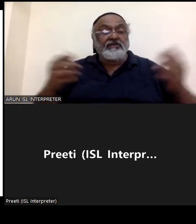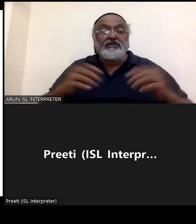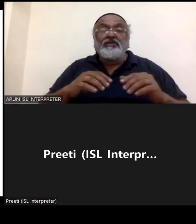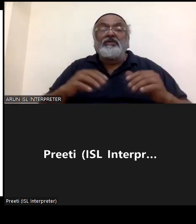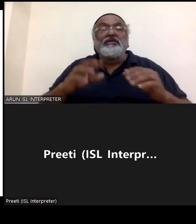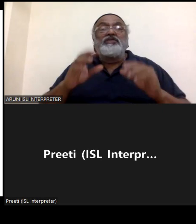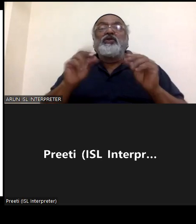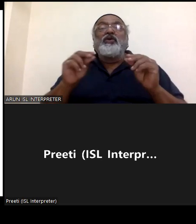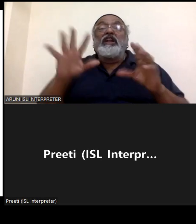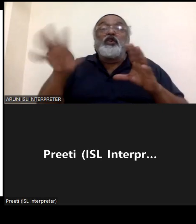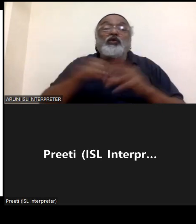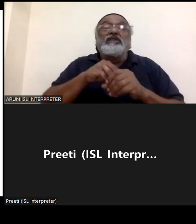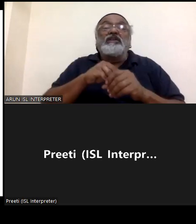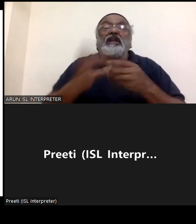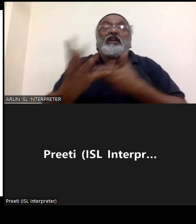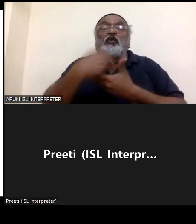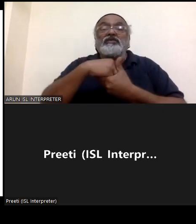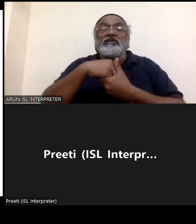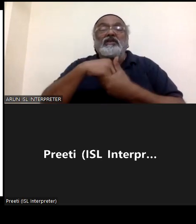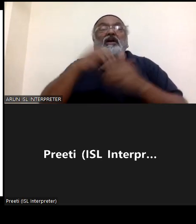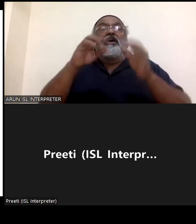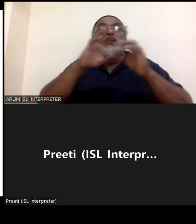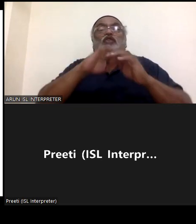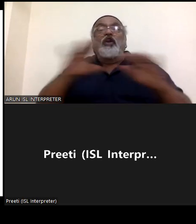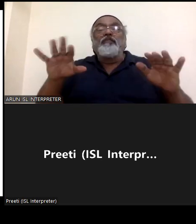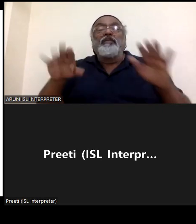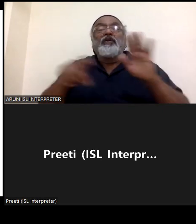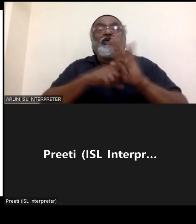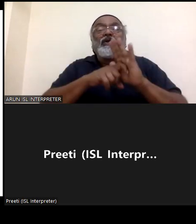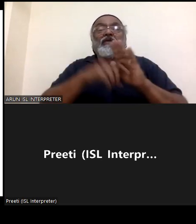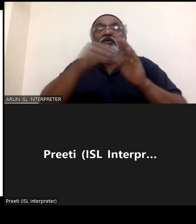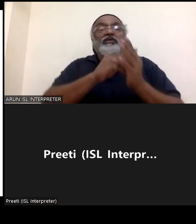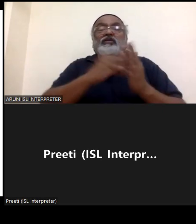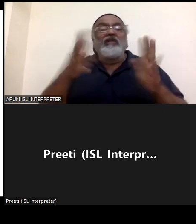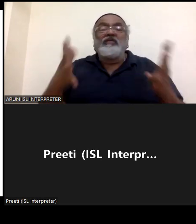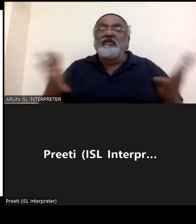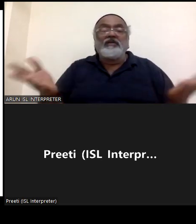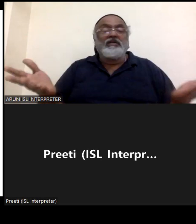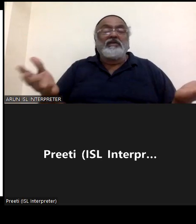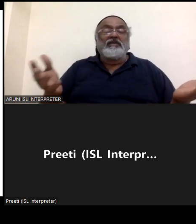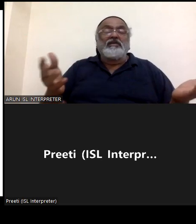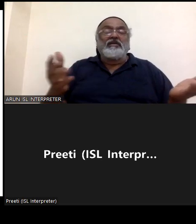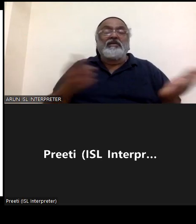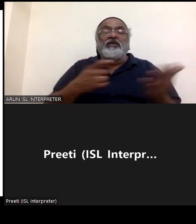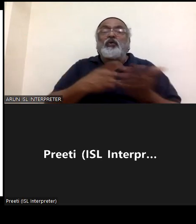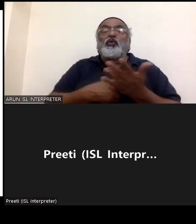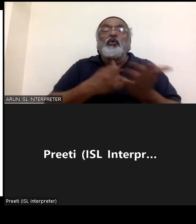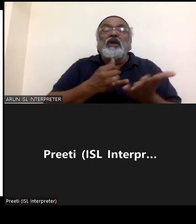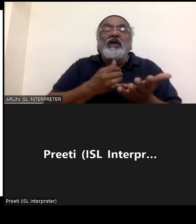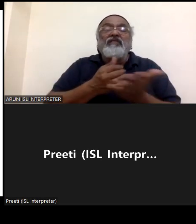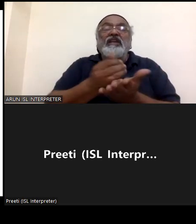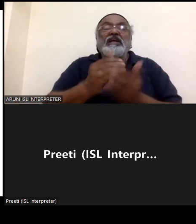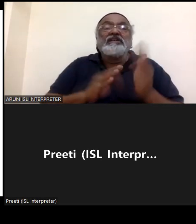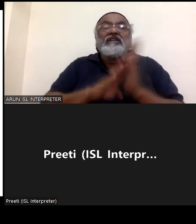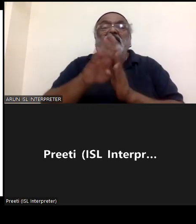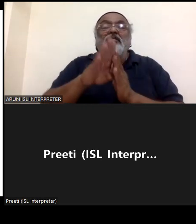नॉर्म्स. ठीक है? आप किसी भी रूरल डेवलपमेंट के नाबार्ड के डॉक्यूमेंट को देखिए कि किस